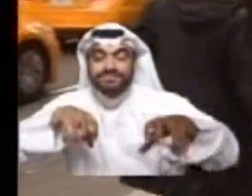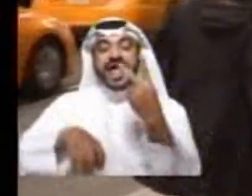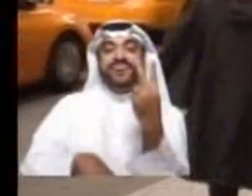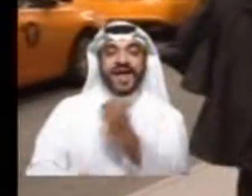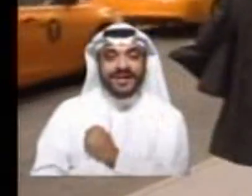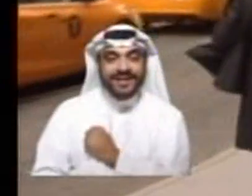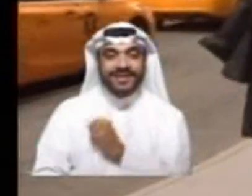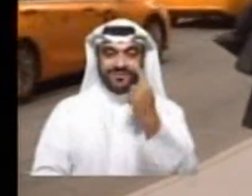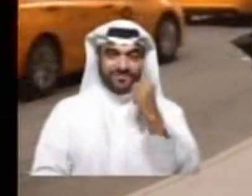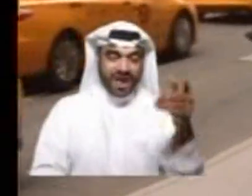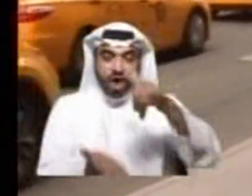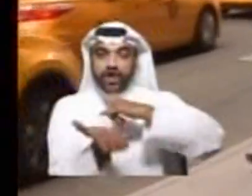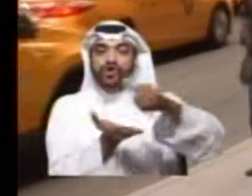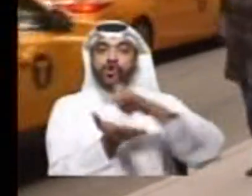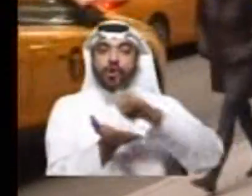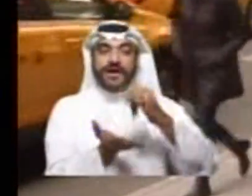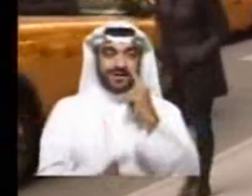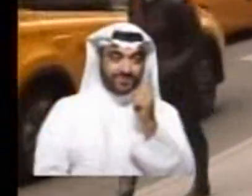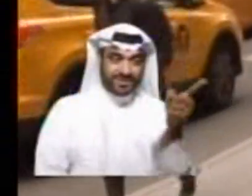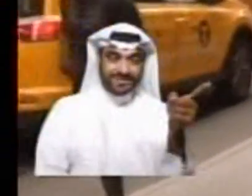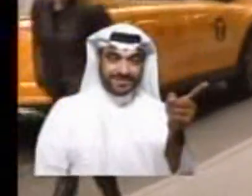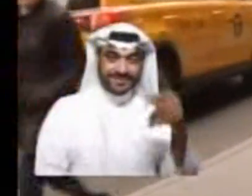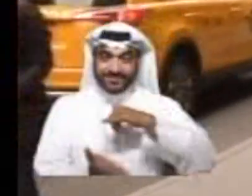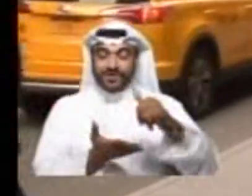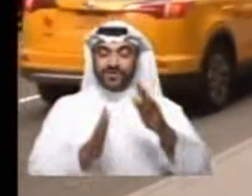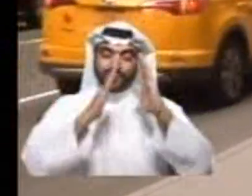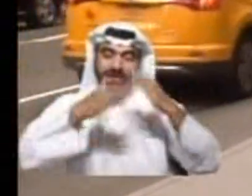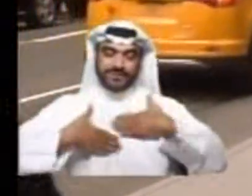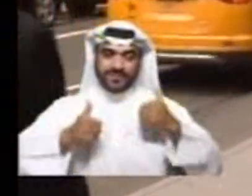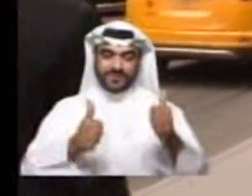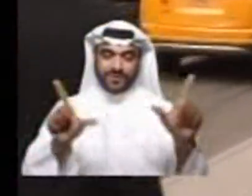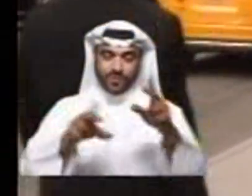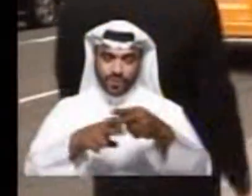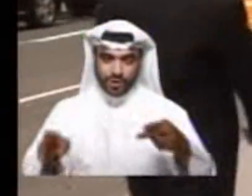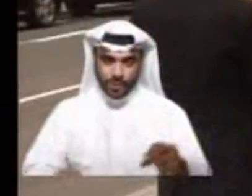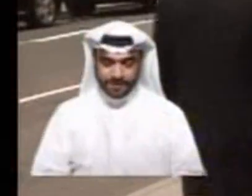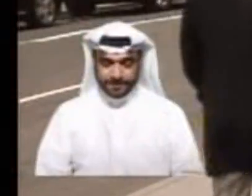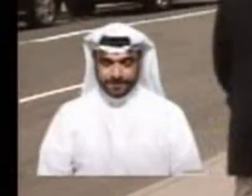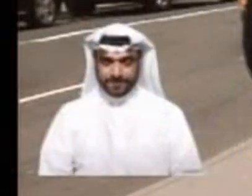الخارج. من أمام مقر القنصلية الكويتية في مدينة نيويورك، أسامة عبد العزيز، تلفزيون دولة الكويت.